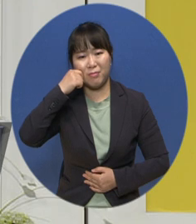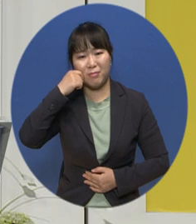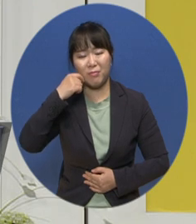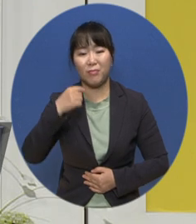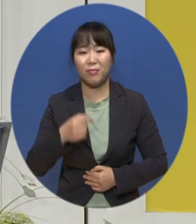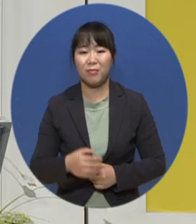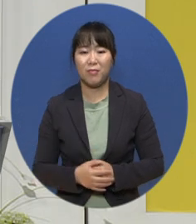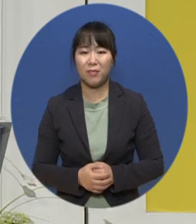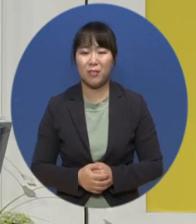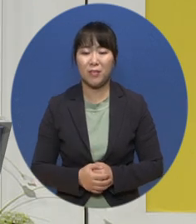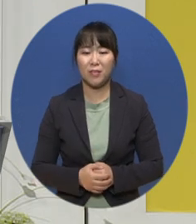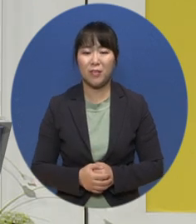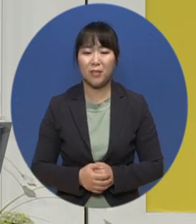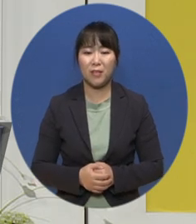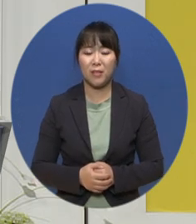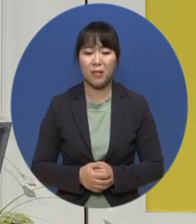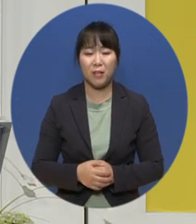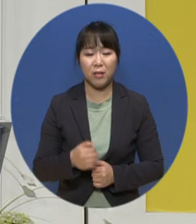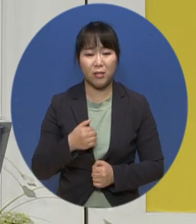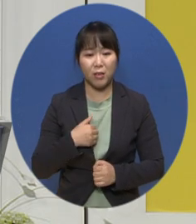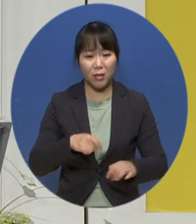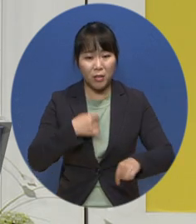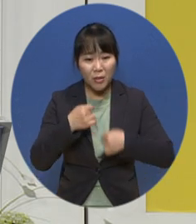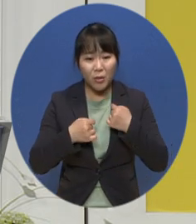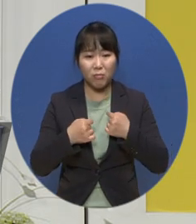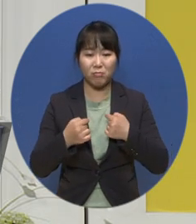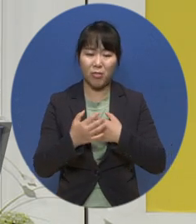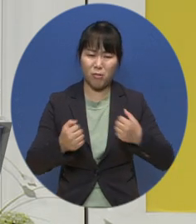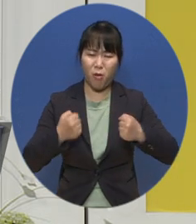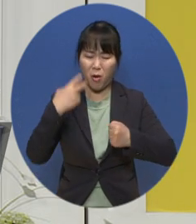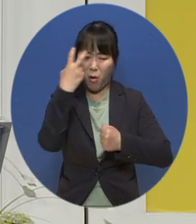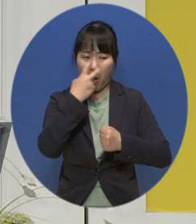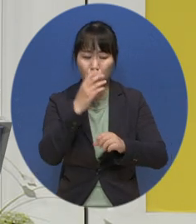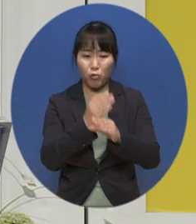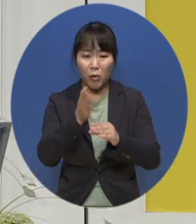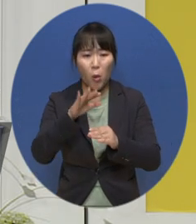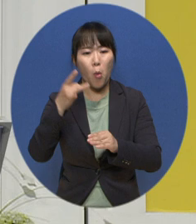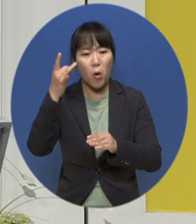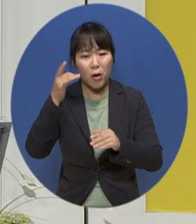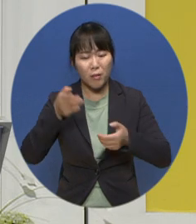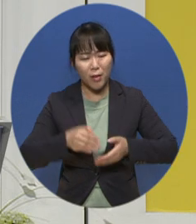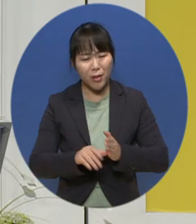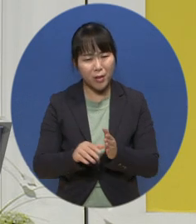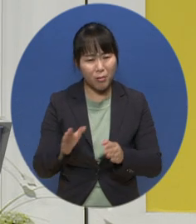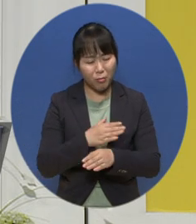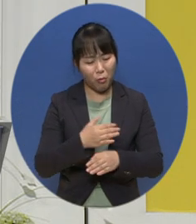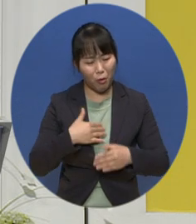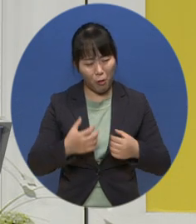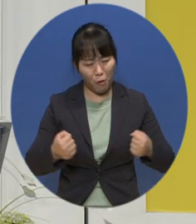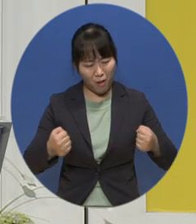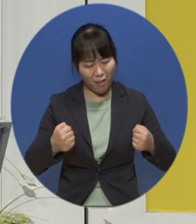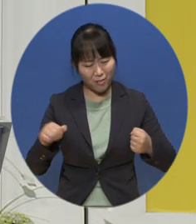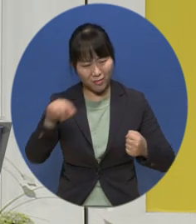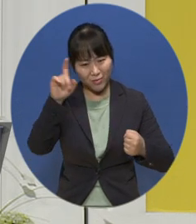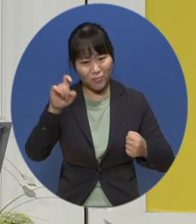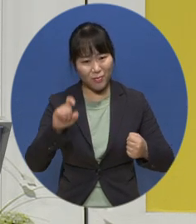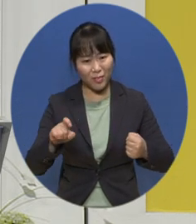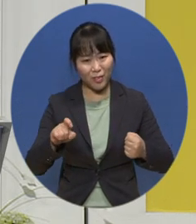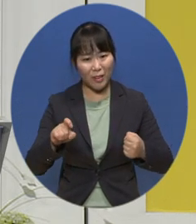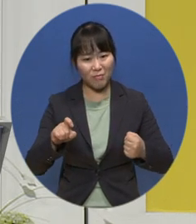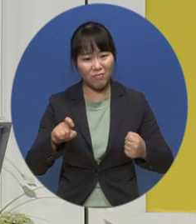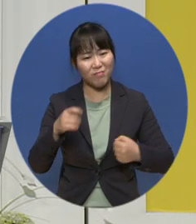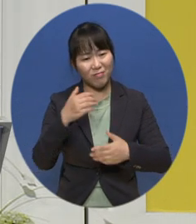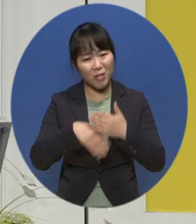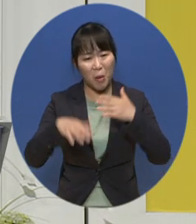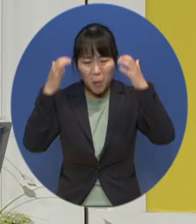안돼 제나 람들은 건강관리 나오는데 원래 타고난 게 건강한지 4 나머지는